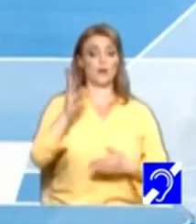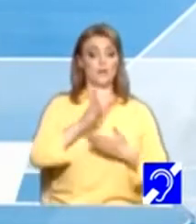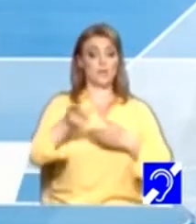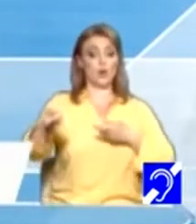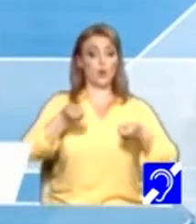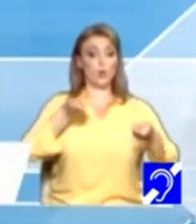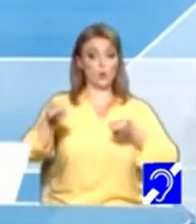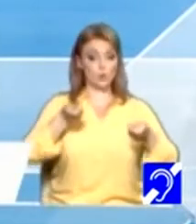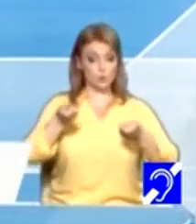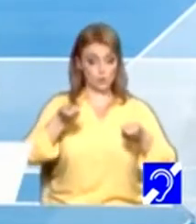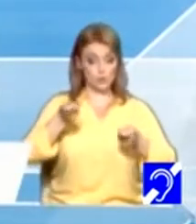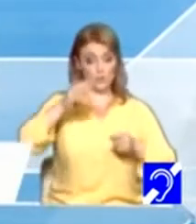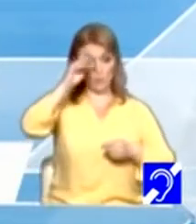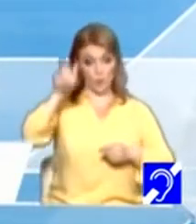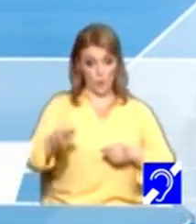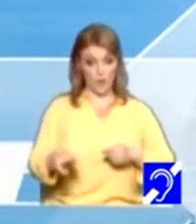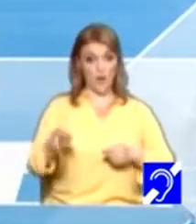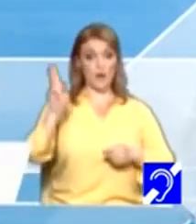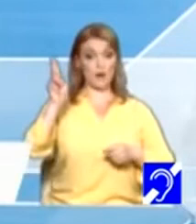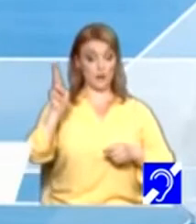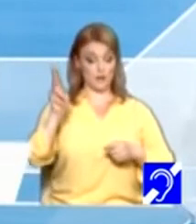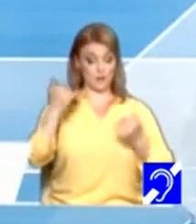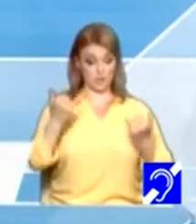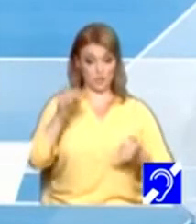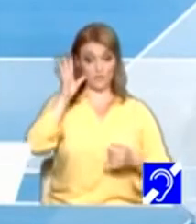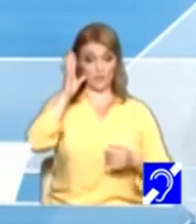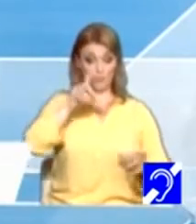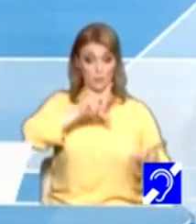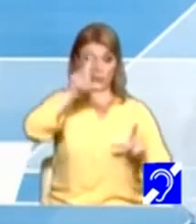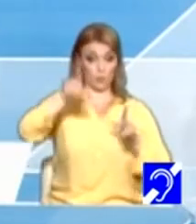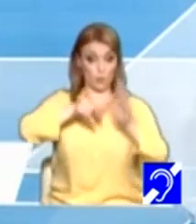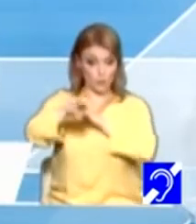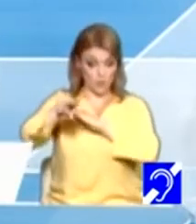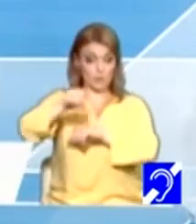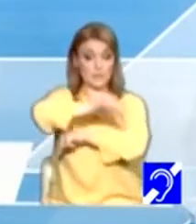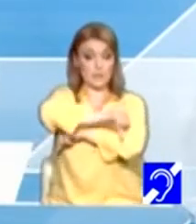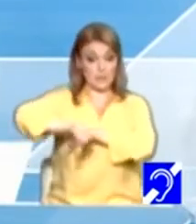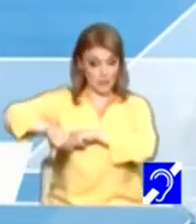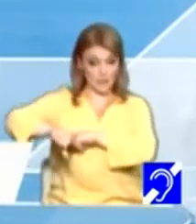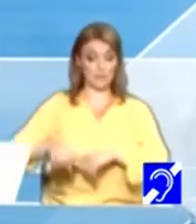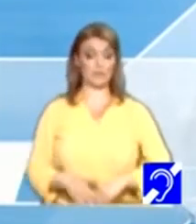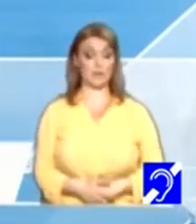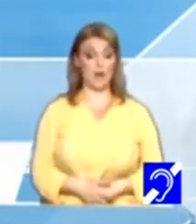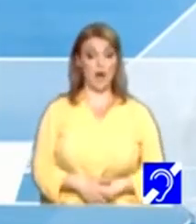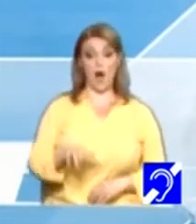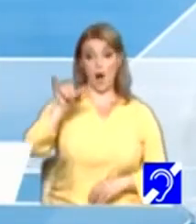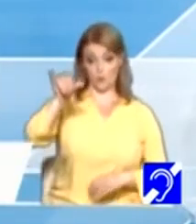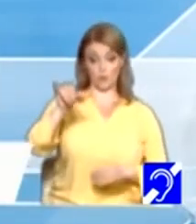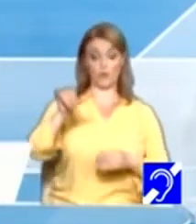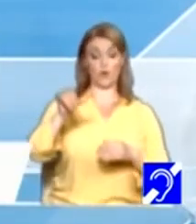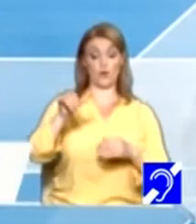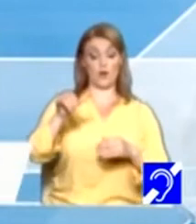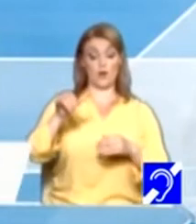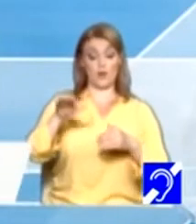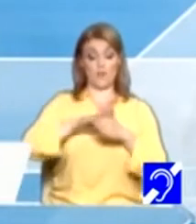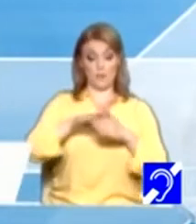unui om condamnat care în momentul acesta se află peste hotare sustrăgându-se practic justiției. De ce ar